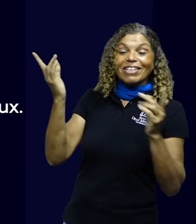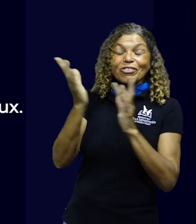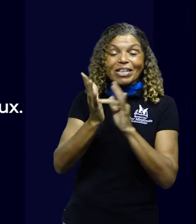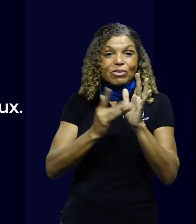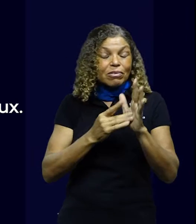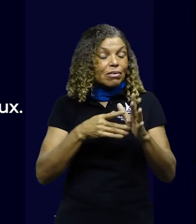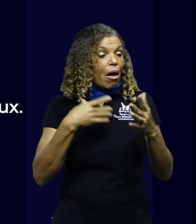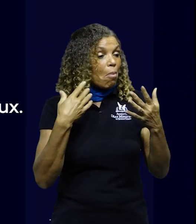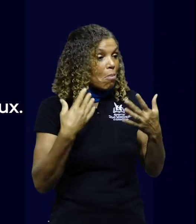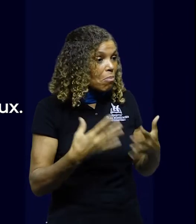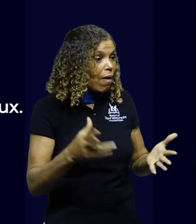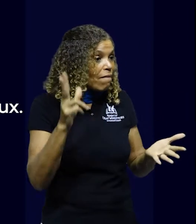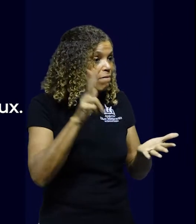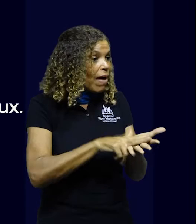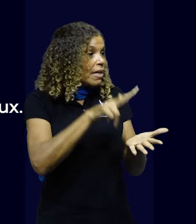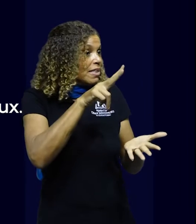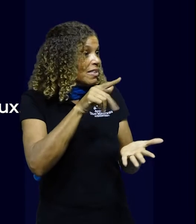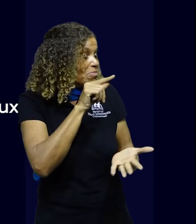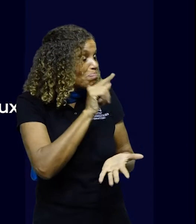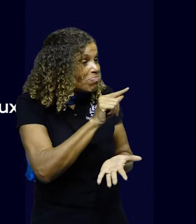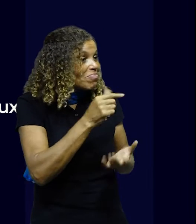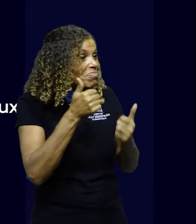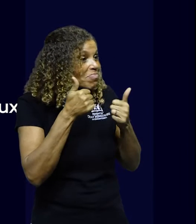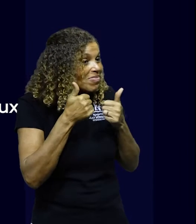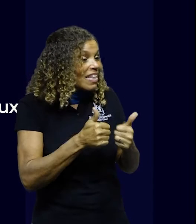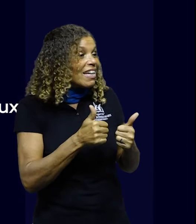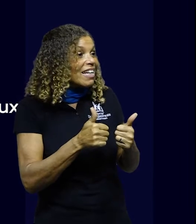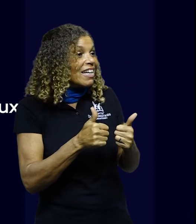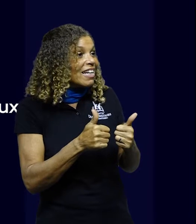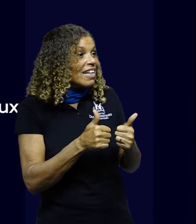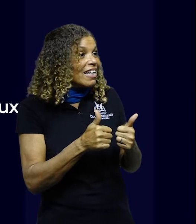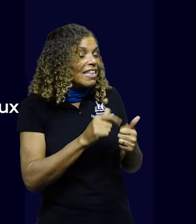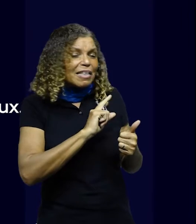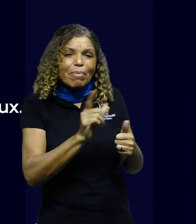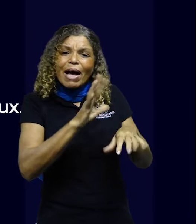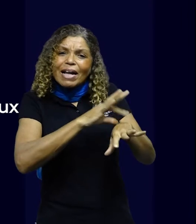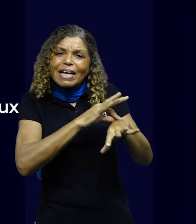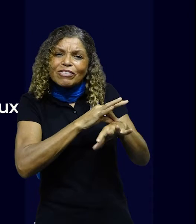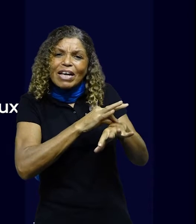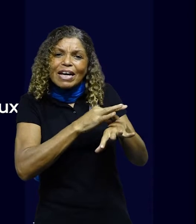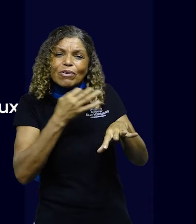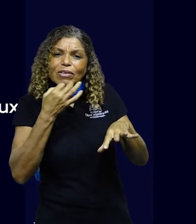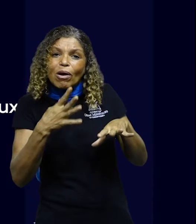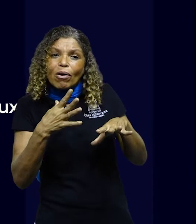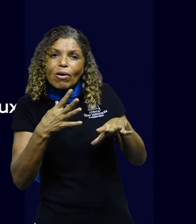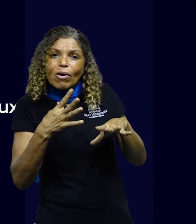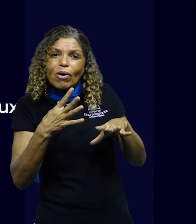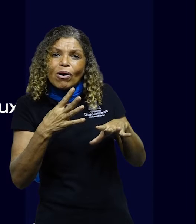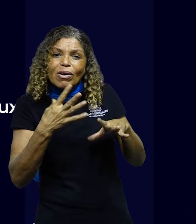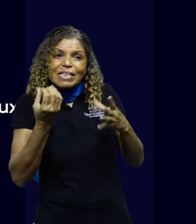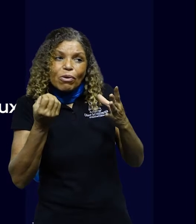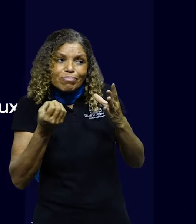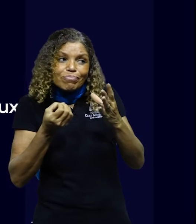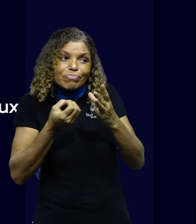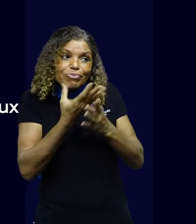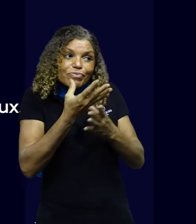va valider la réponse de Pierre en lui disant au verset 17, « Mais ce ne sont pas la chair et le sang qui t'ont révélé